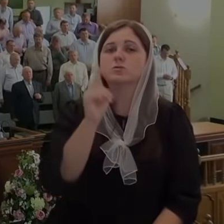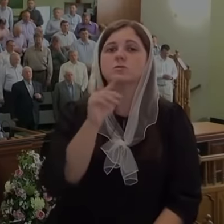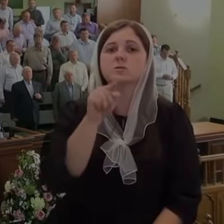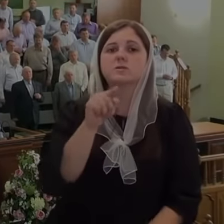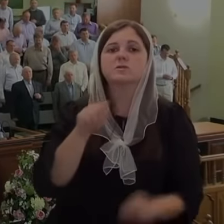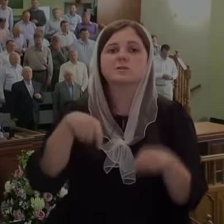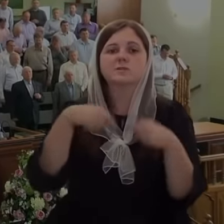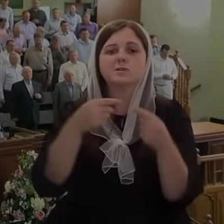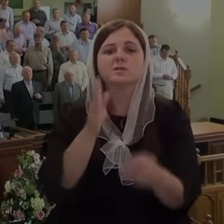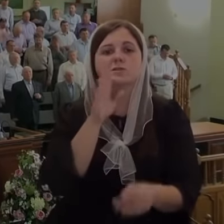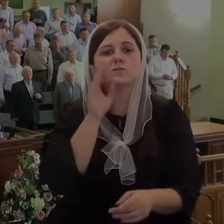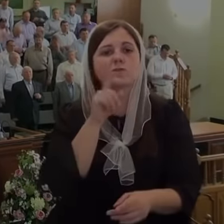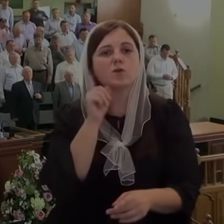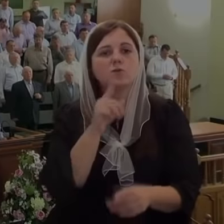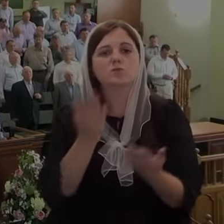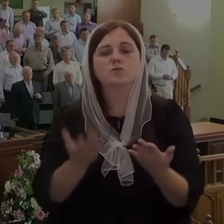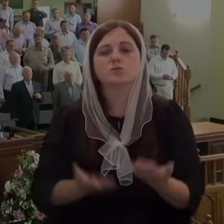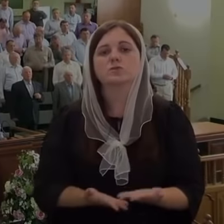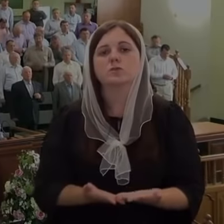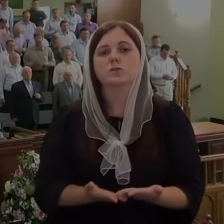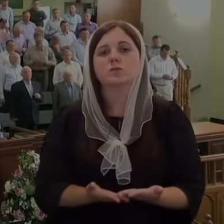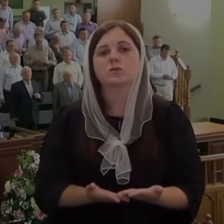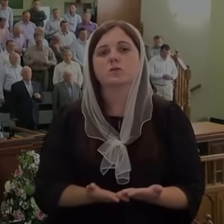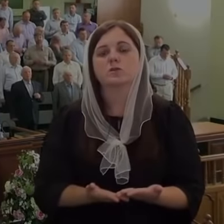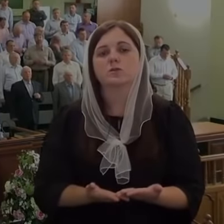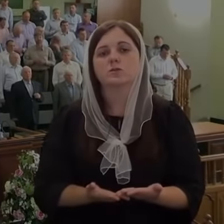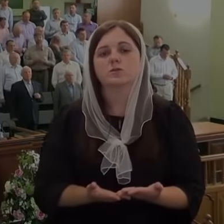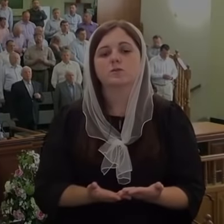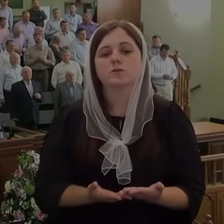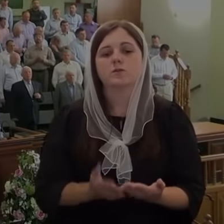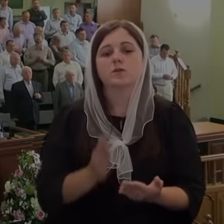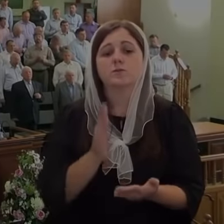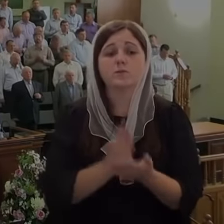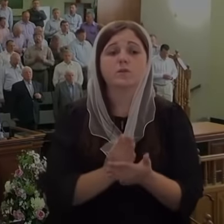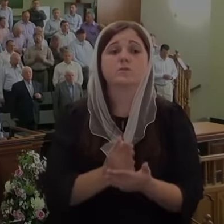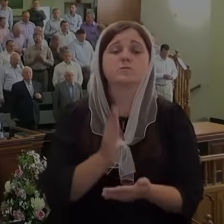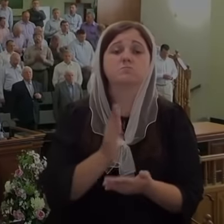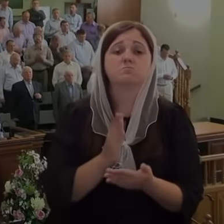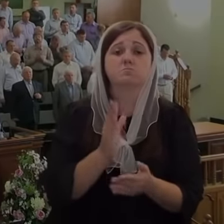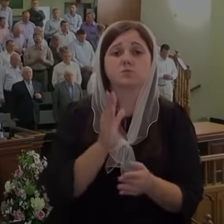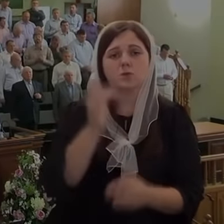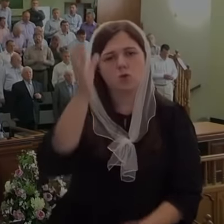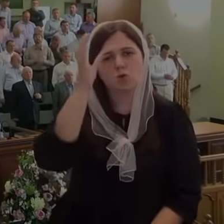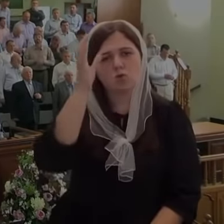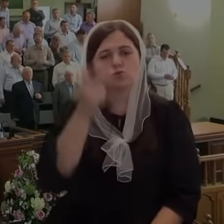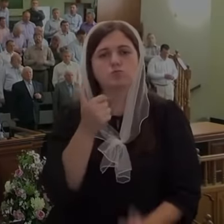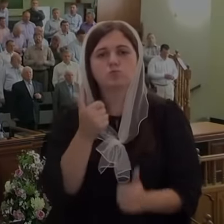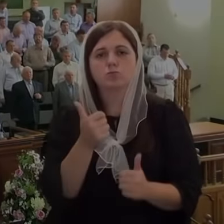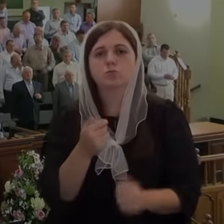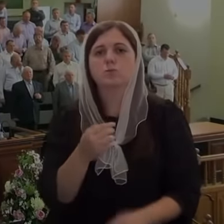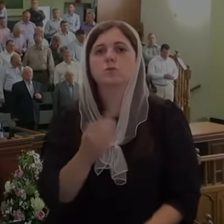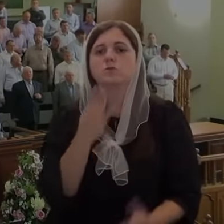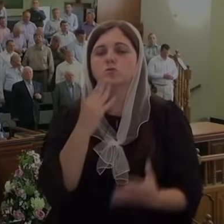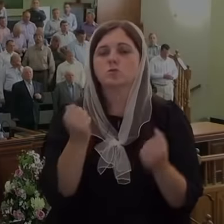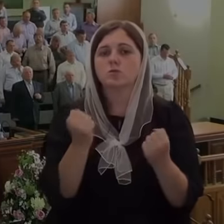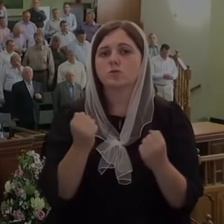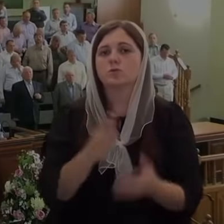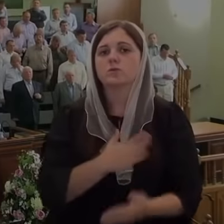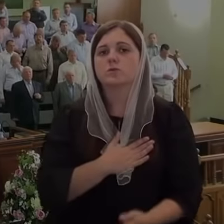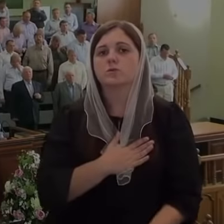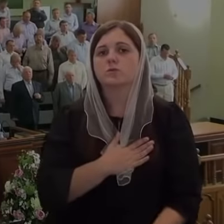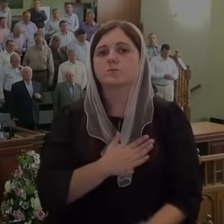И она 84 года имеет здравую память, имеет здоровье. Господь, я благодарю Тебя за